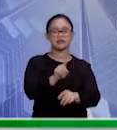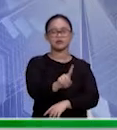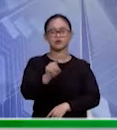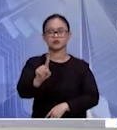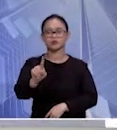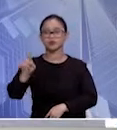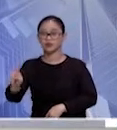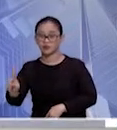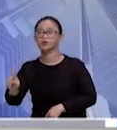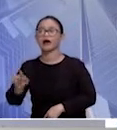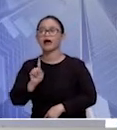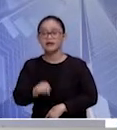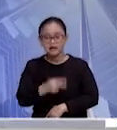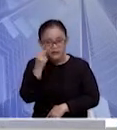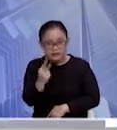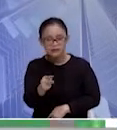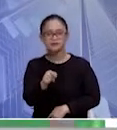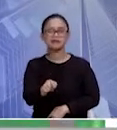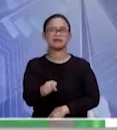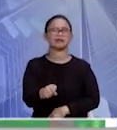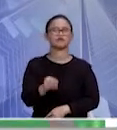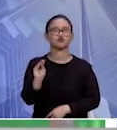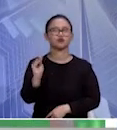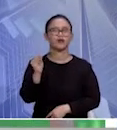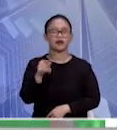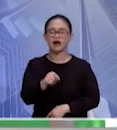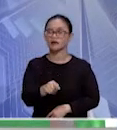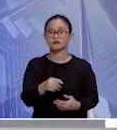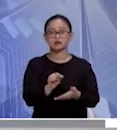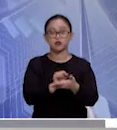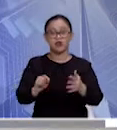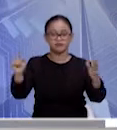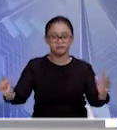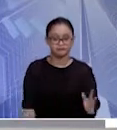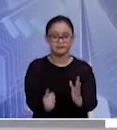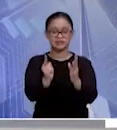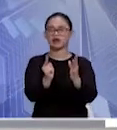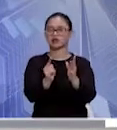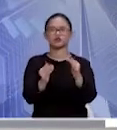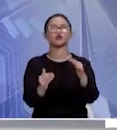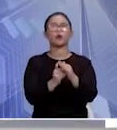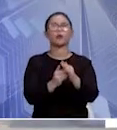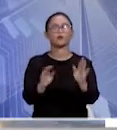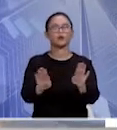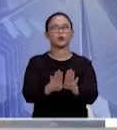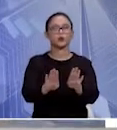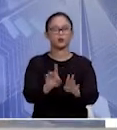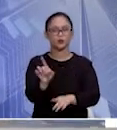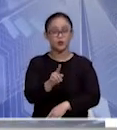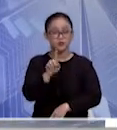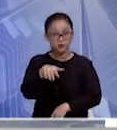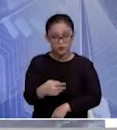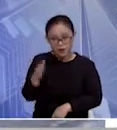satu sekolah di wilayah Jakarta yang dilakukan penutupan PTM 100%-nya setelah mendapatkan laporan pada Selasa lalu dari salah